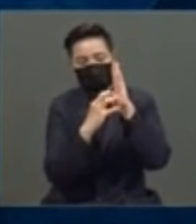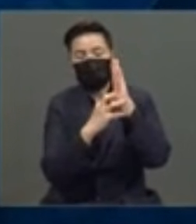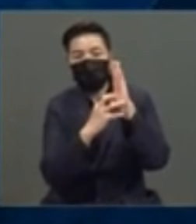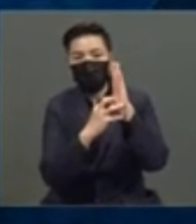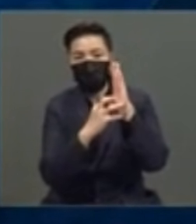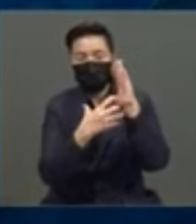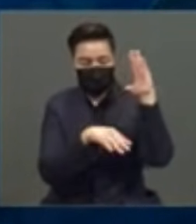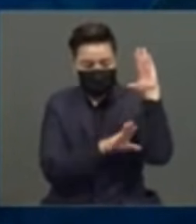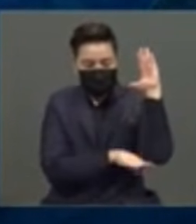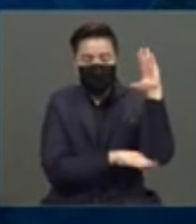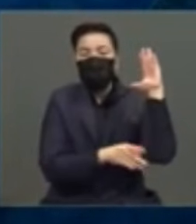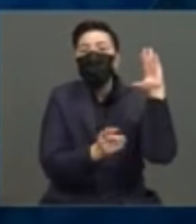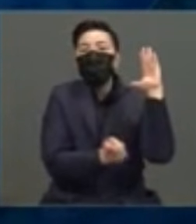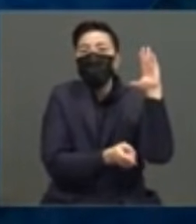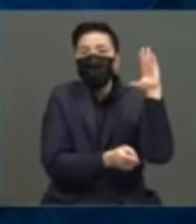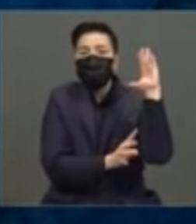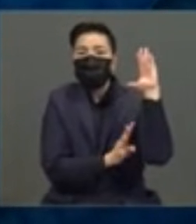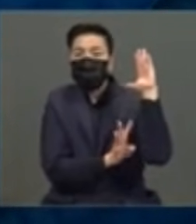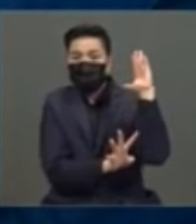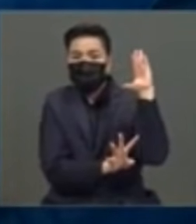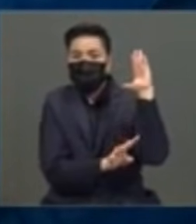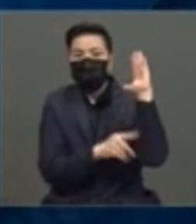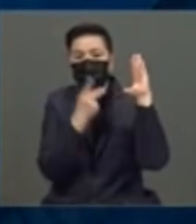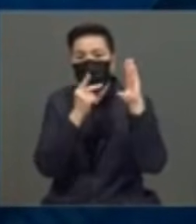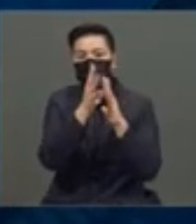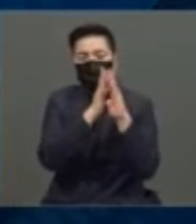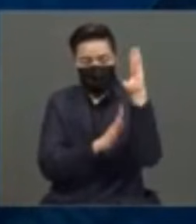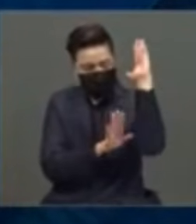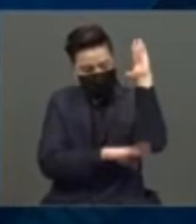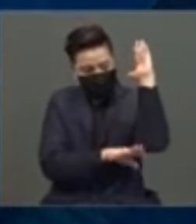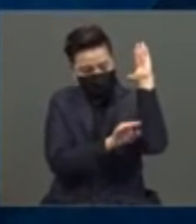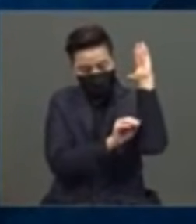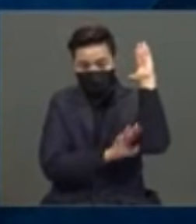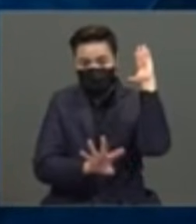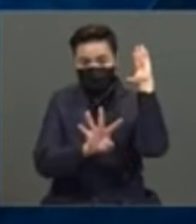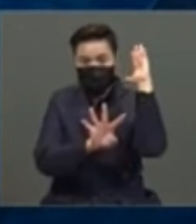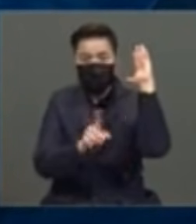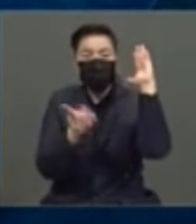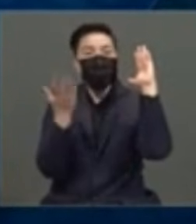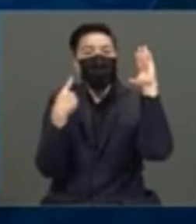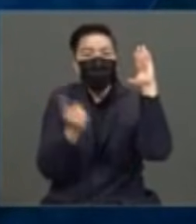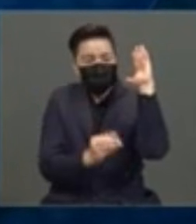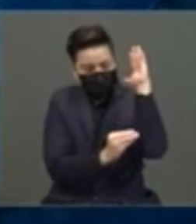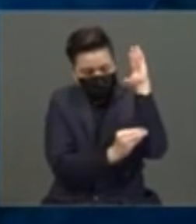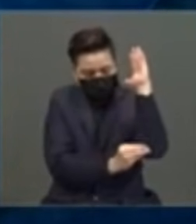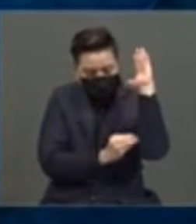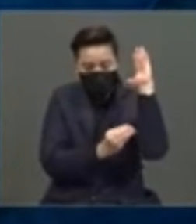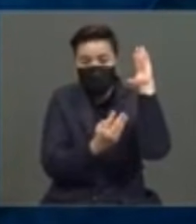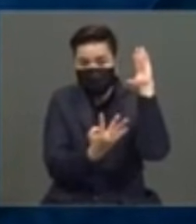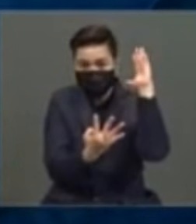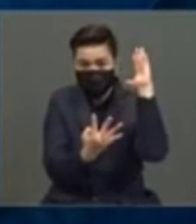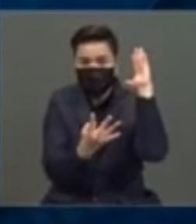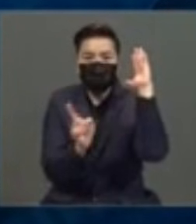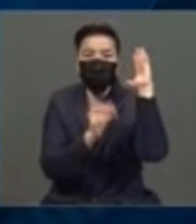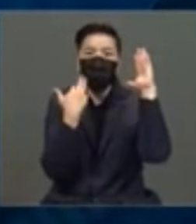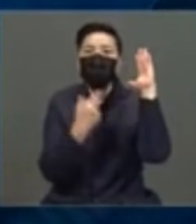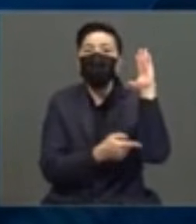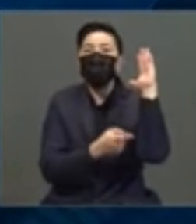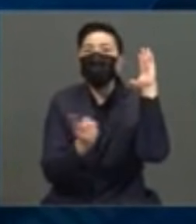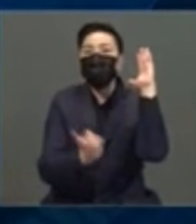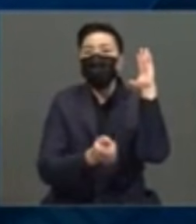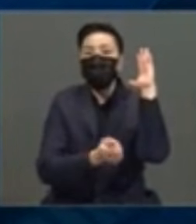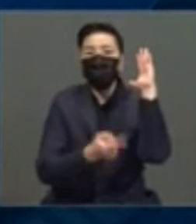ส่วนทางใต้ยังเหมือนเดิมครับไปดูที่แผนที่ภาคใต้นะครับก็ยังอยู่ที่4จังหวัดนะครับก็คือพื้น